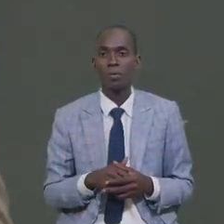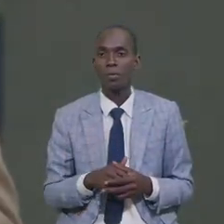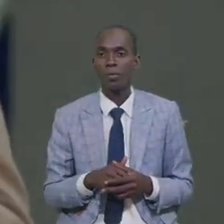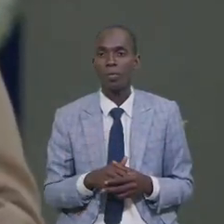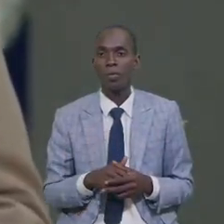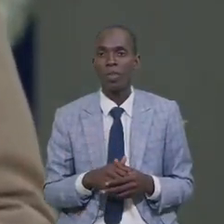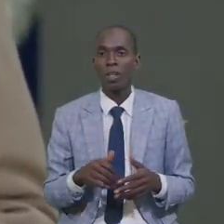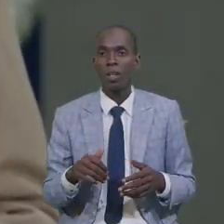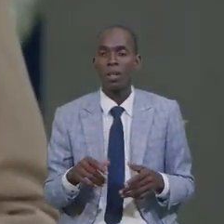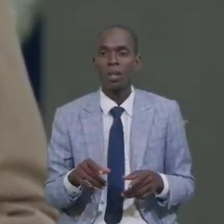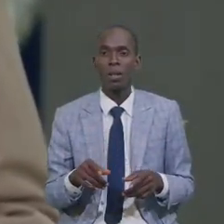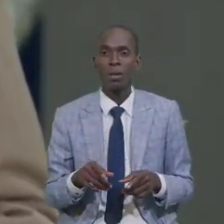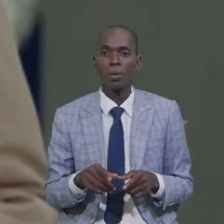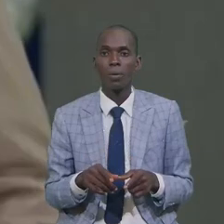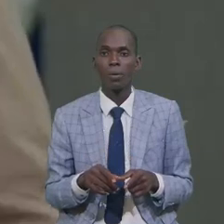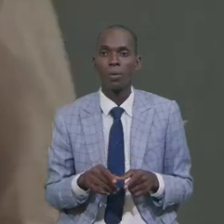demandent.